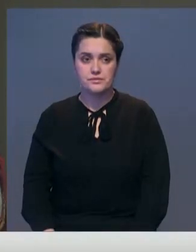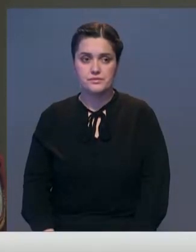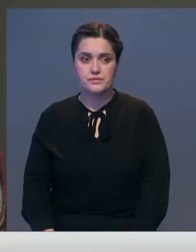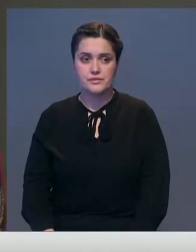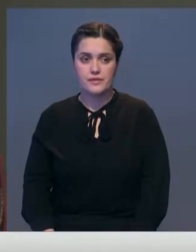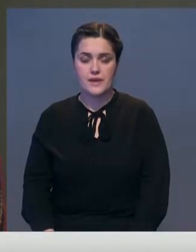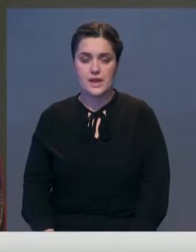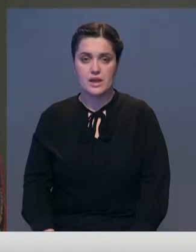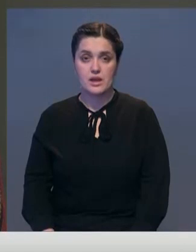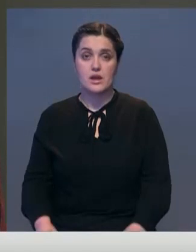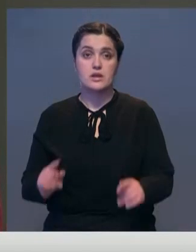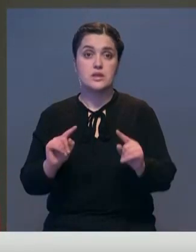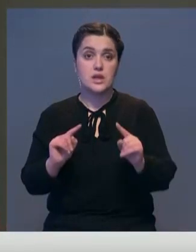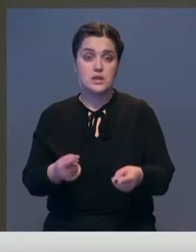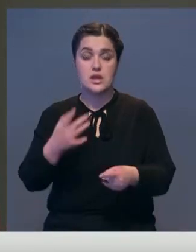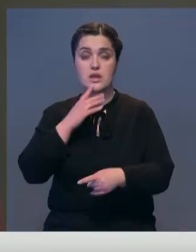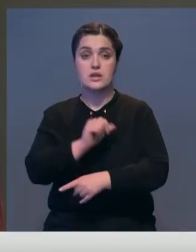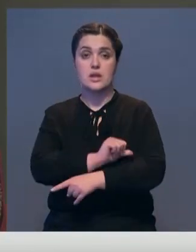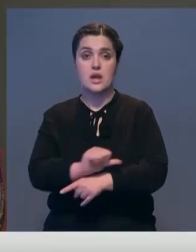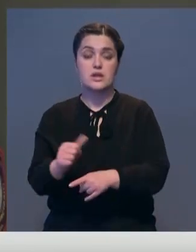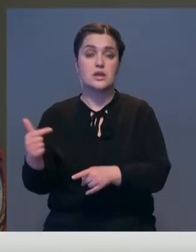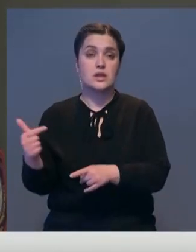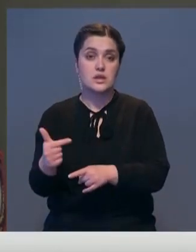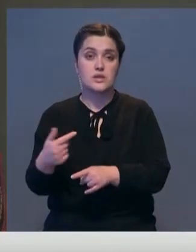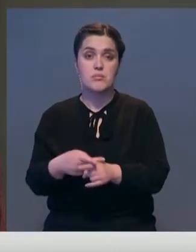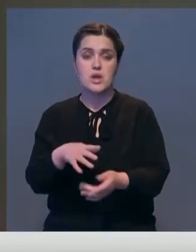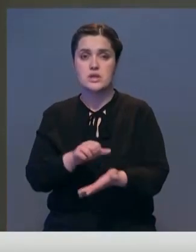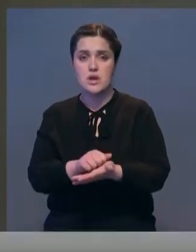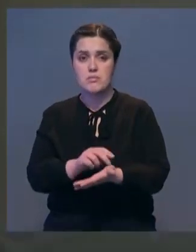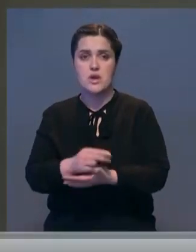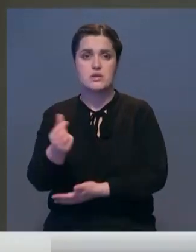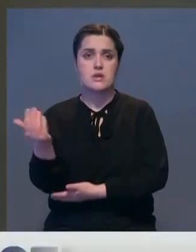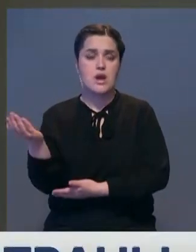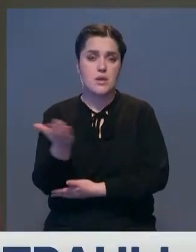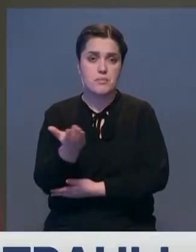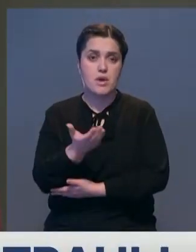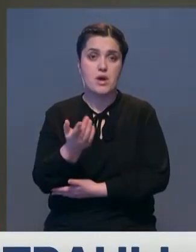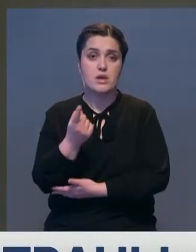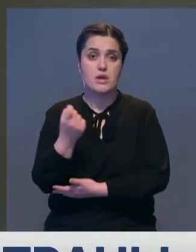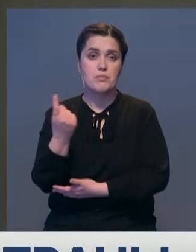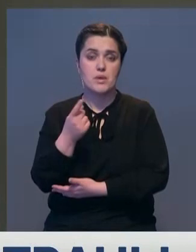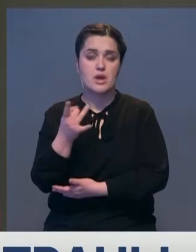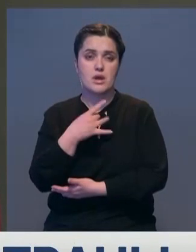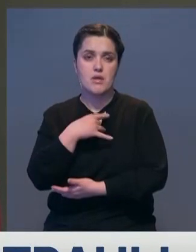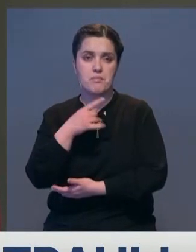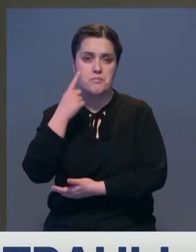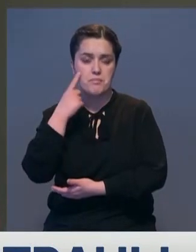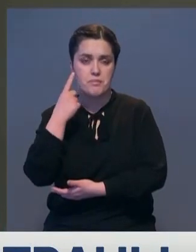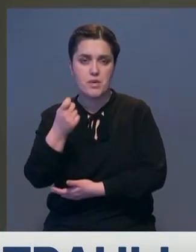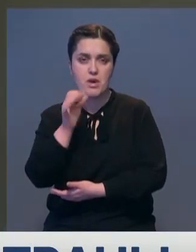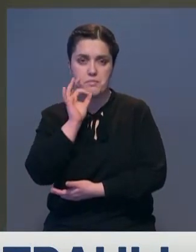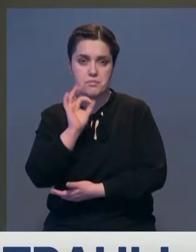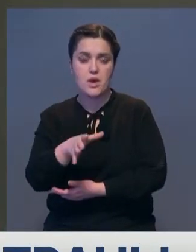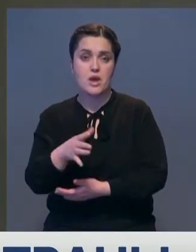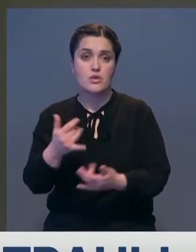В основном были задержаны иностранные граждане. Здесь они занимались попрошайничеством. На первый раз мы им сделали предупреждение.